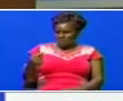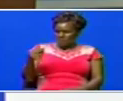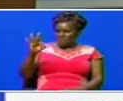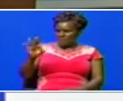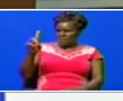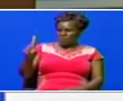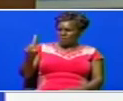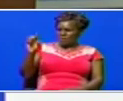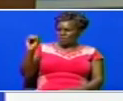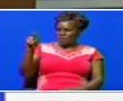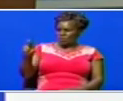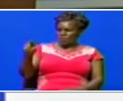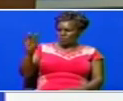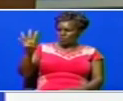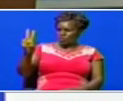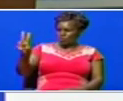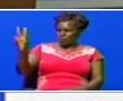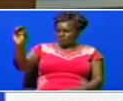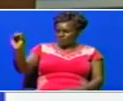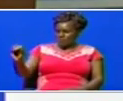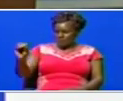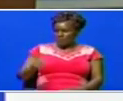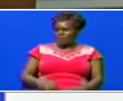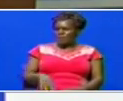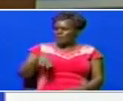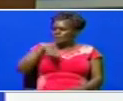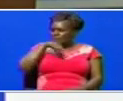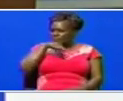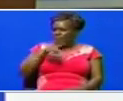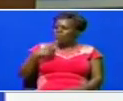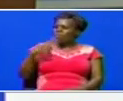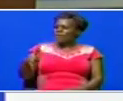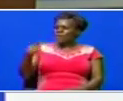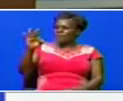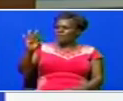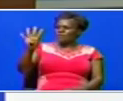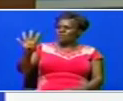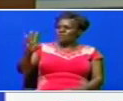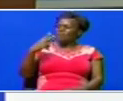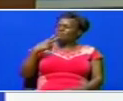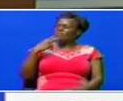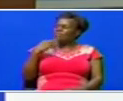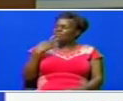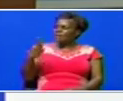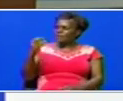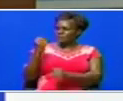1,031, 0.42%. Raila Odinga, 134, 312,